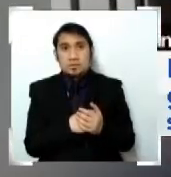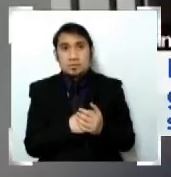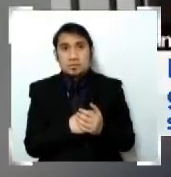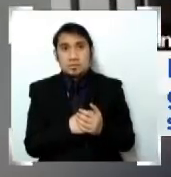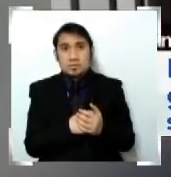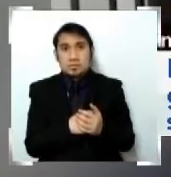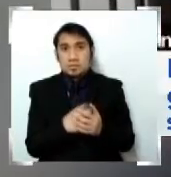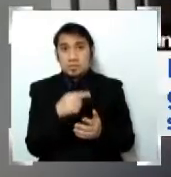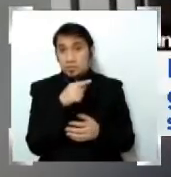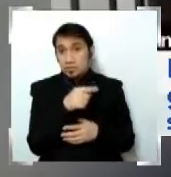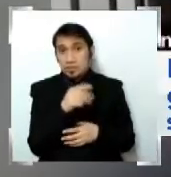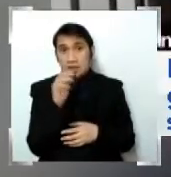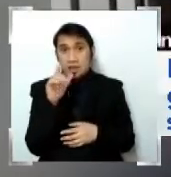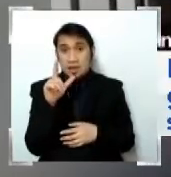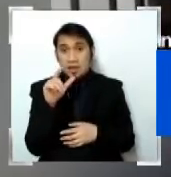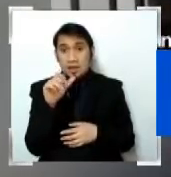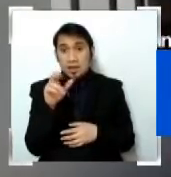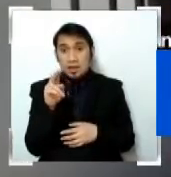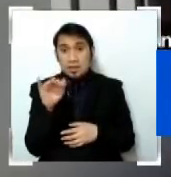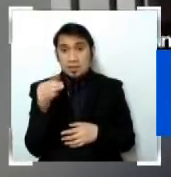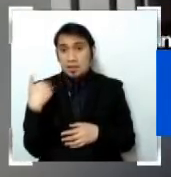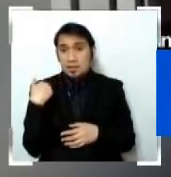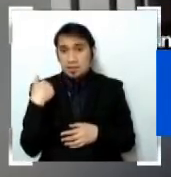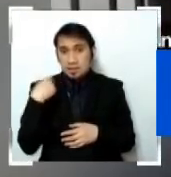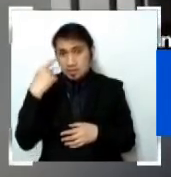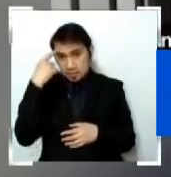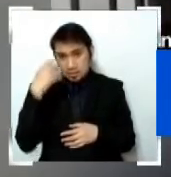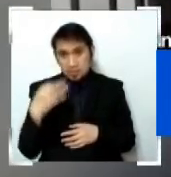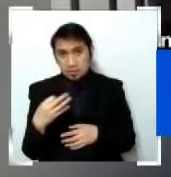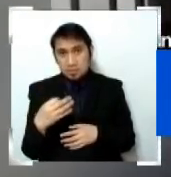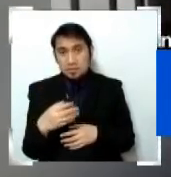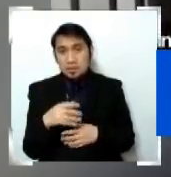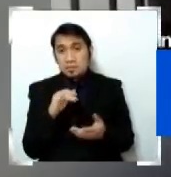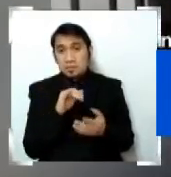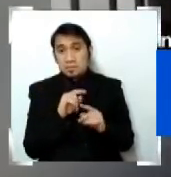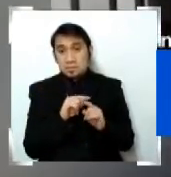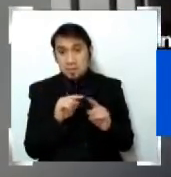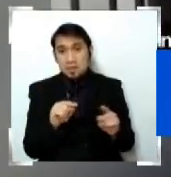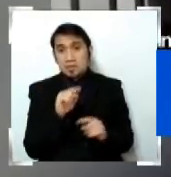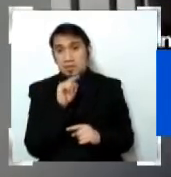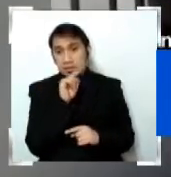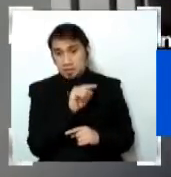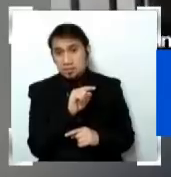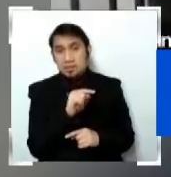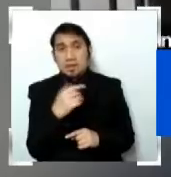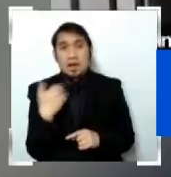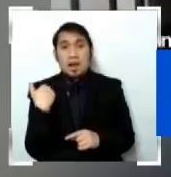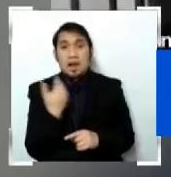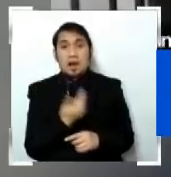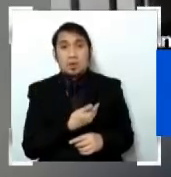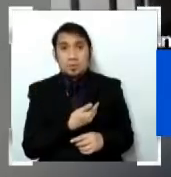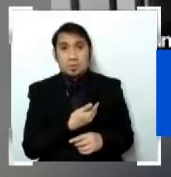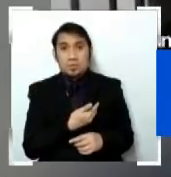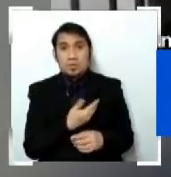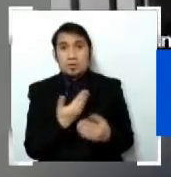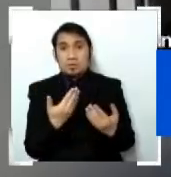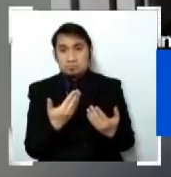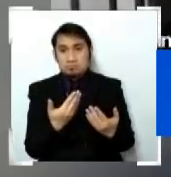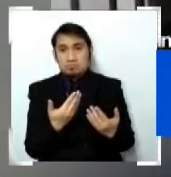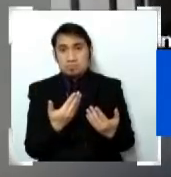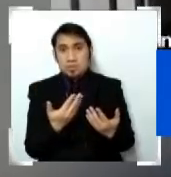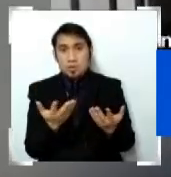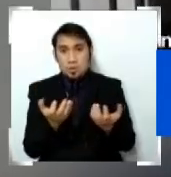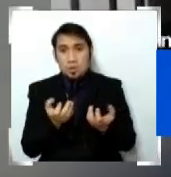yet. But she is our, sabi na nating bet if she